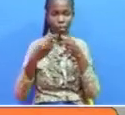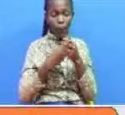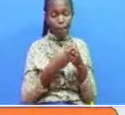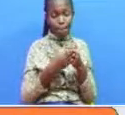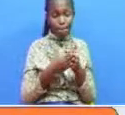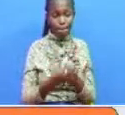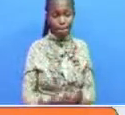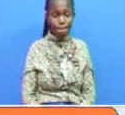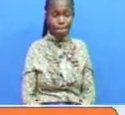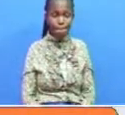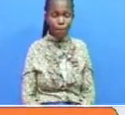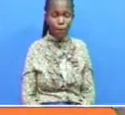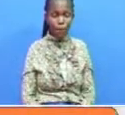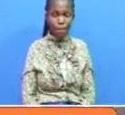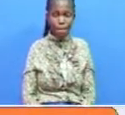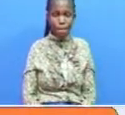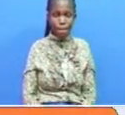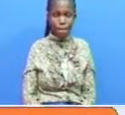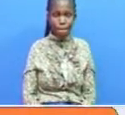yukite.